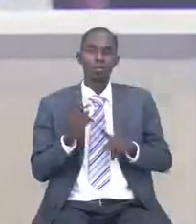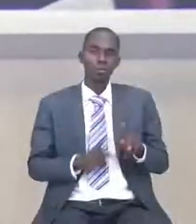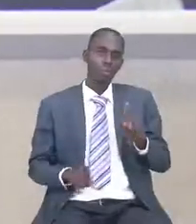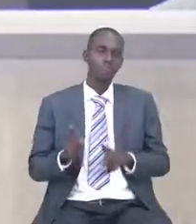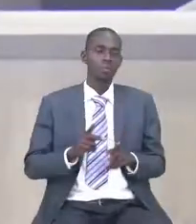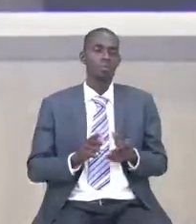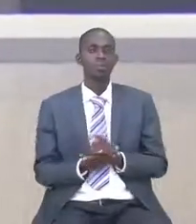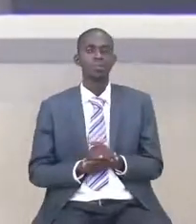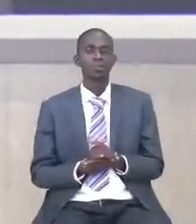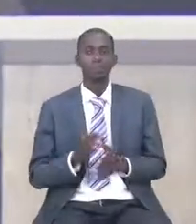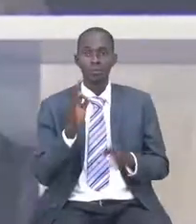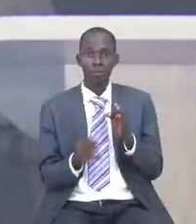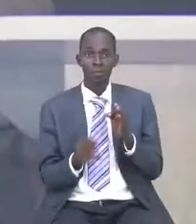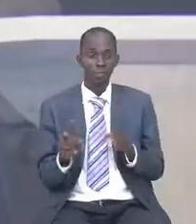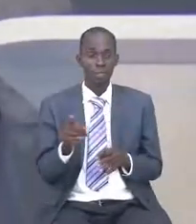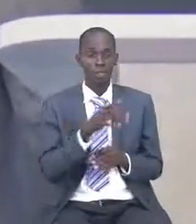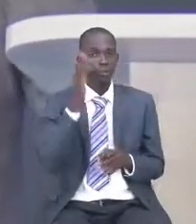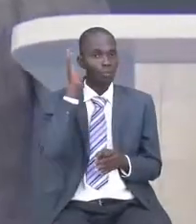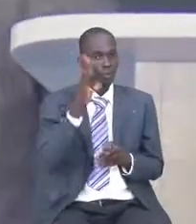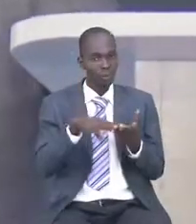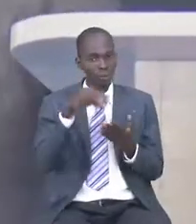de mon peuple.